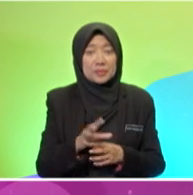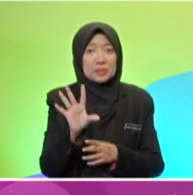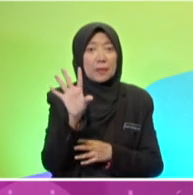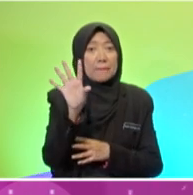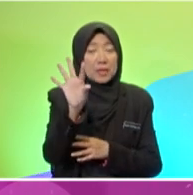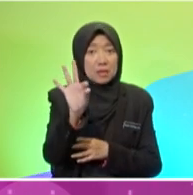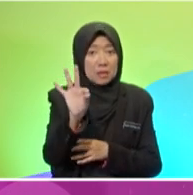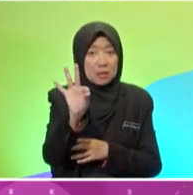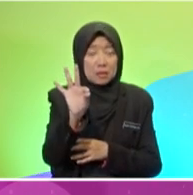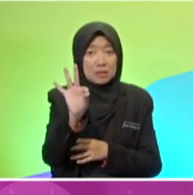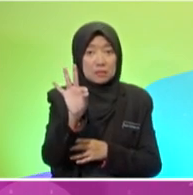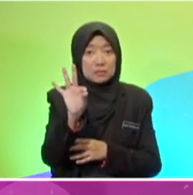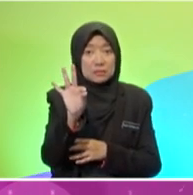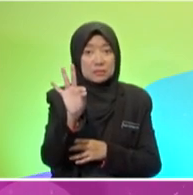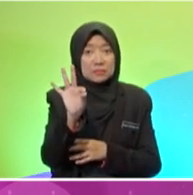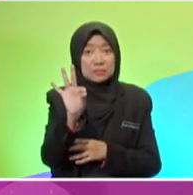9,